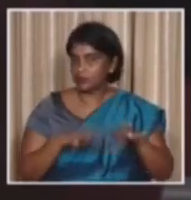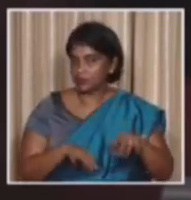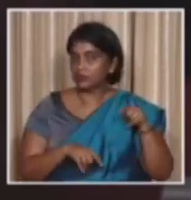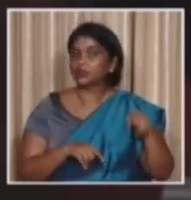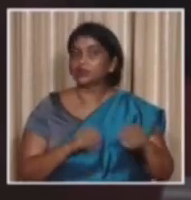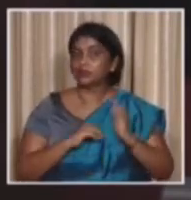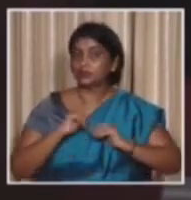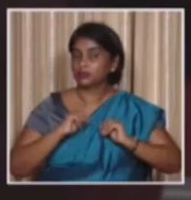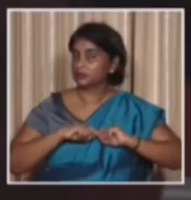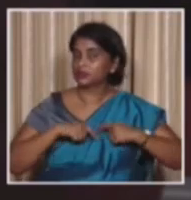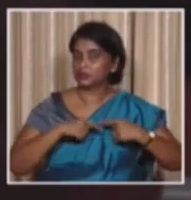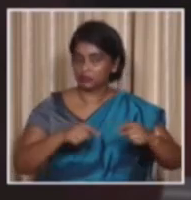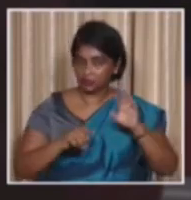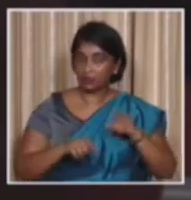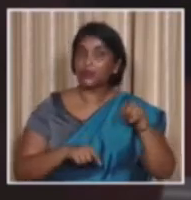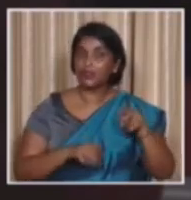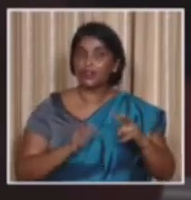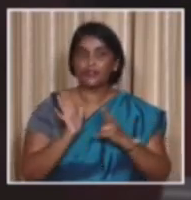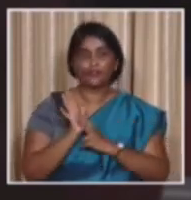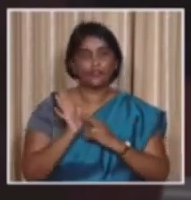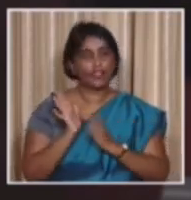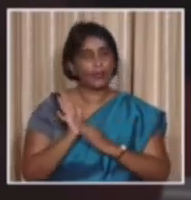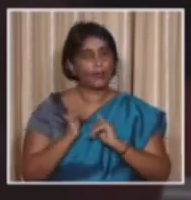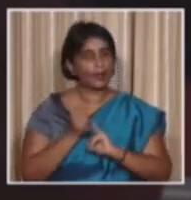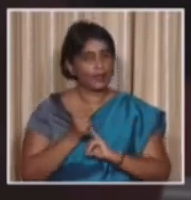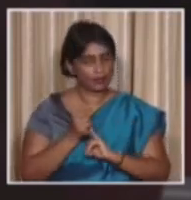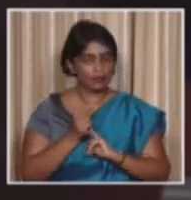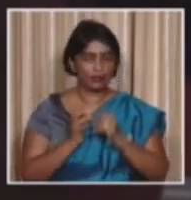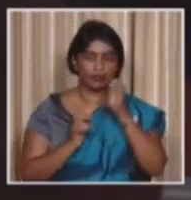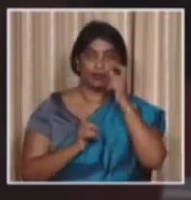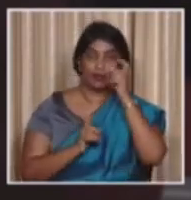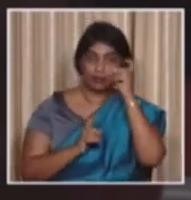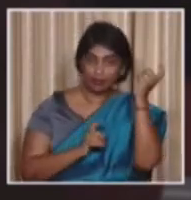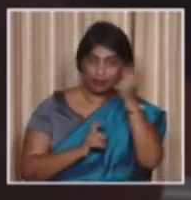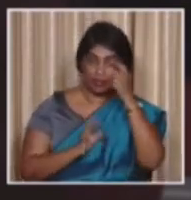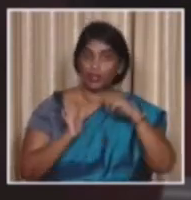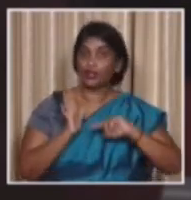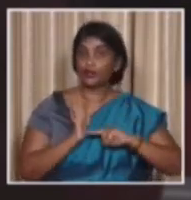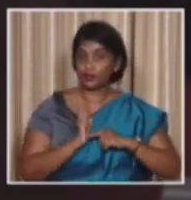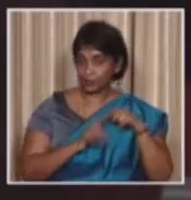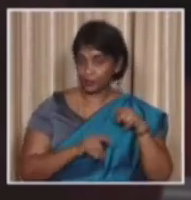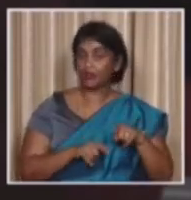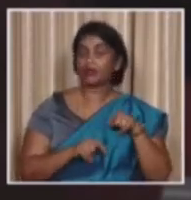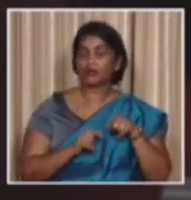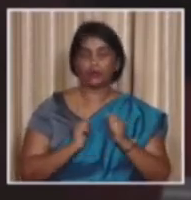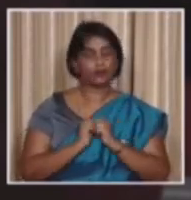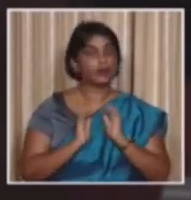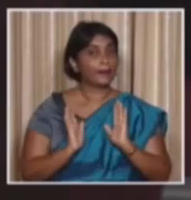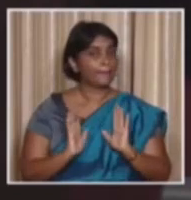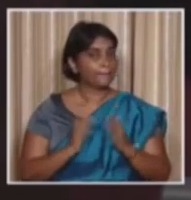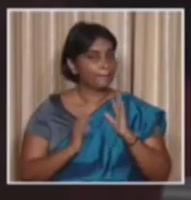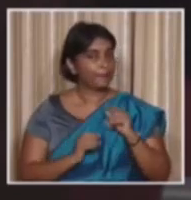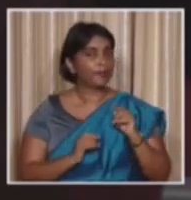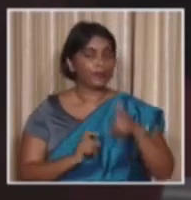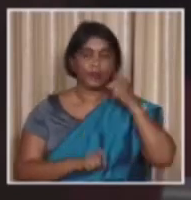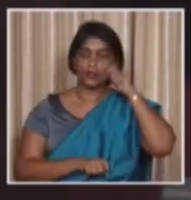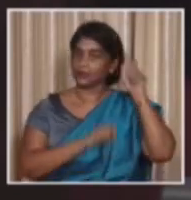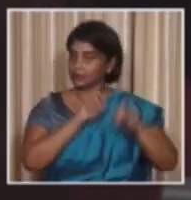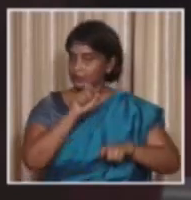தொகுதியை கையாளும் கடற்தொழில் நீரியல் வளங்கள் திணைக்களத்தின் அனைத்து உத்தியோகத்தர்களுக்கும் புதிய